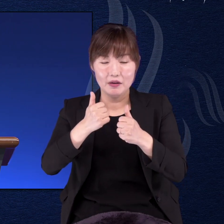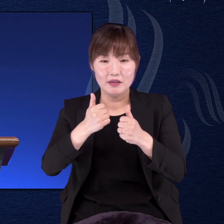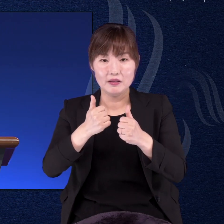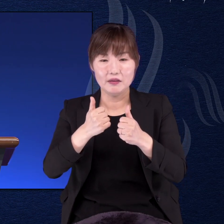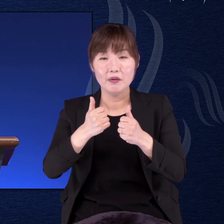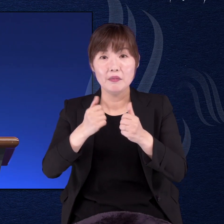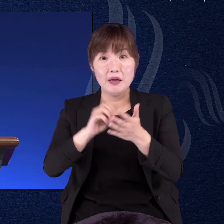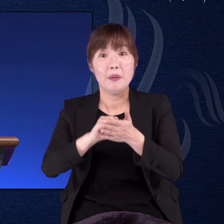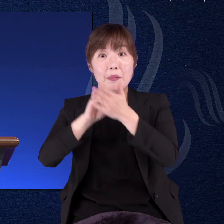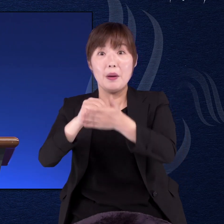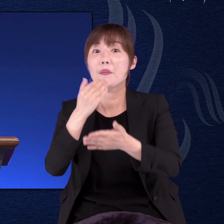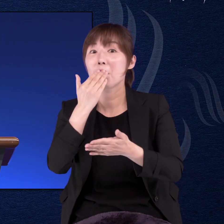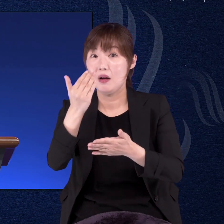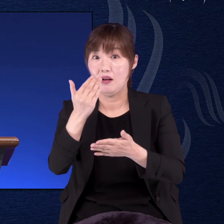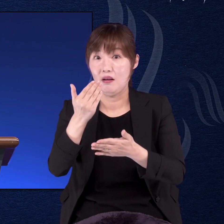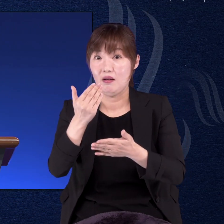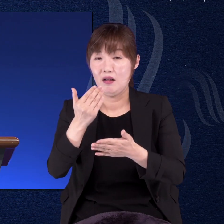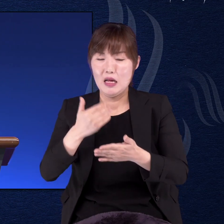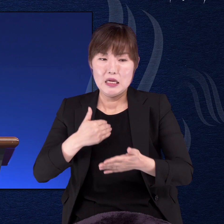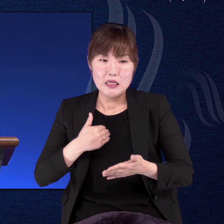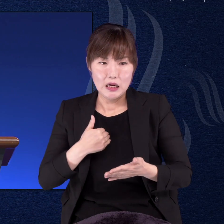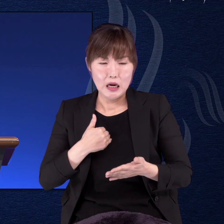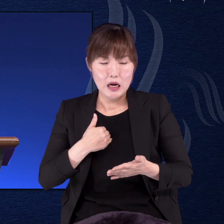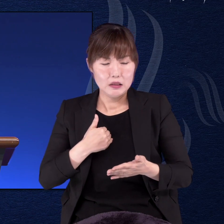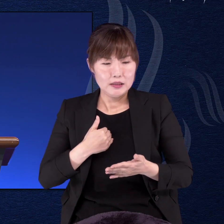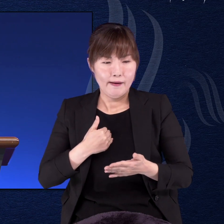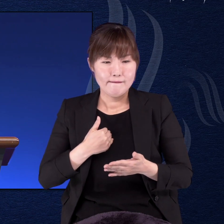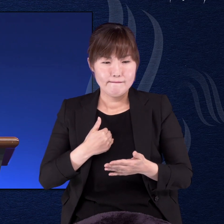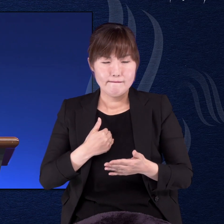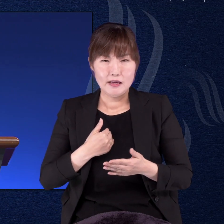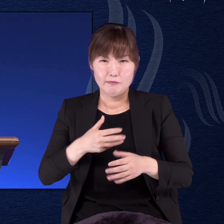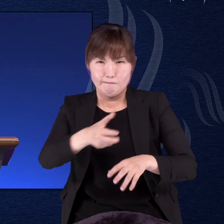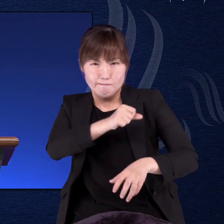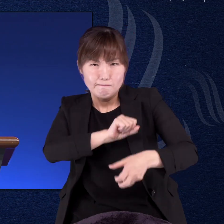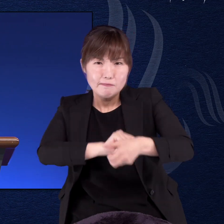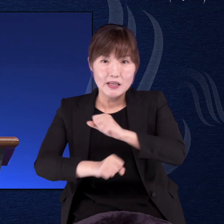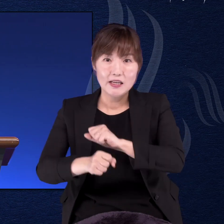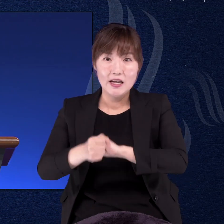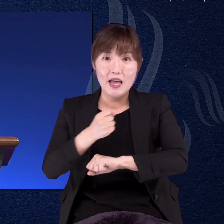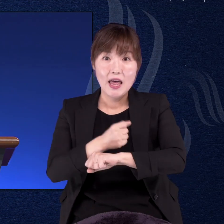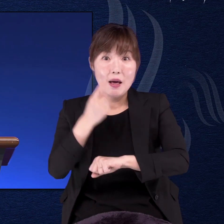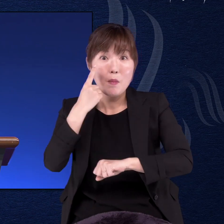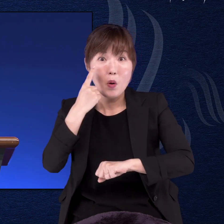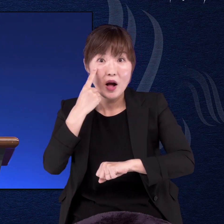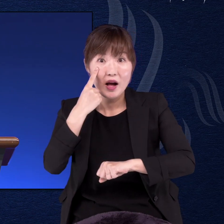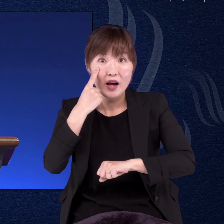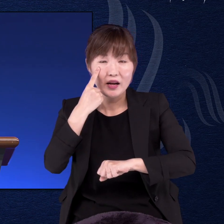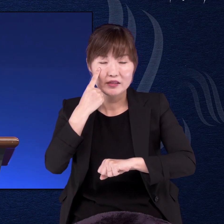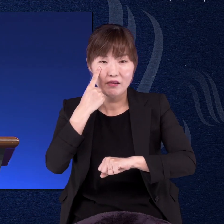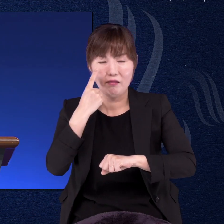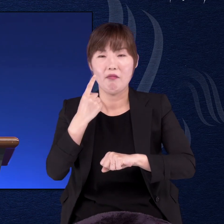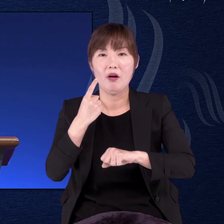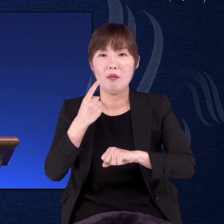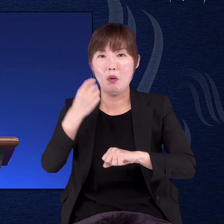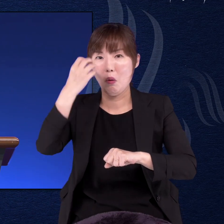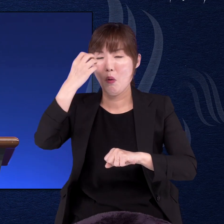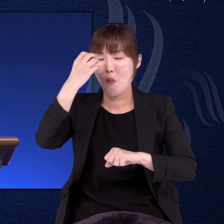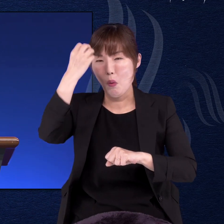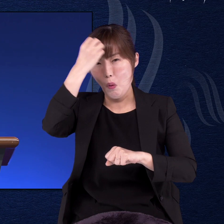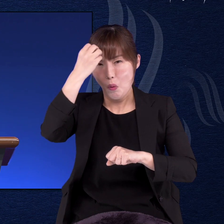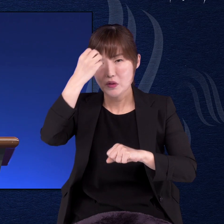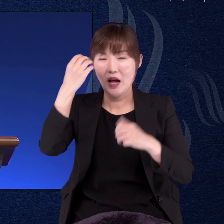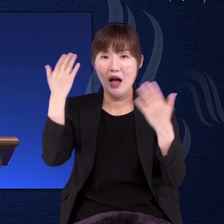자기가 철 들었을 때 내가 진짜 해볼까 하면 훨씬 더 능률이 많이 오를 수도 있잖아요. 나중에 할